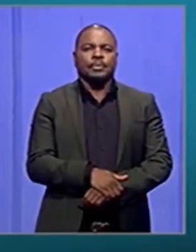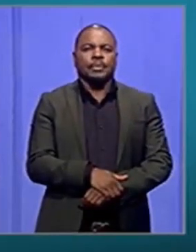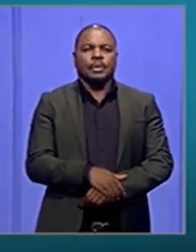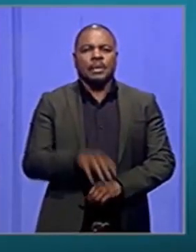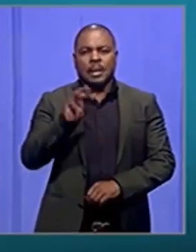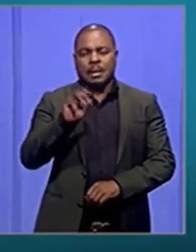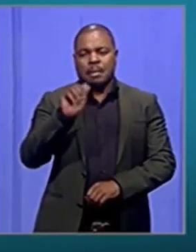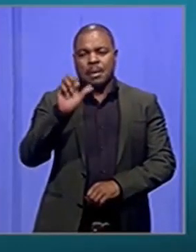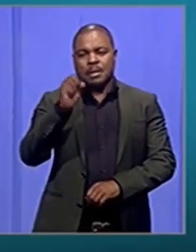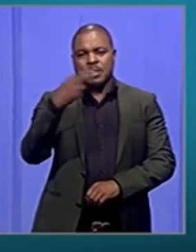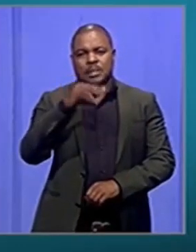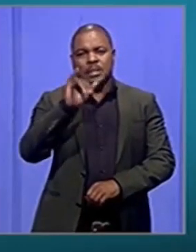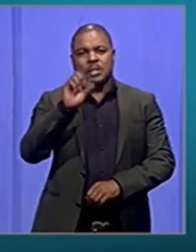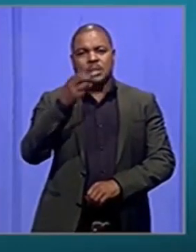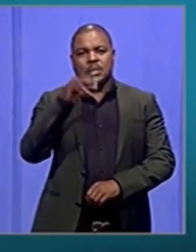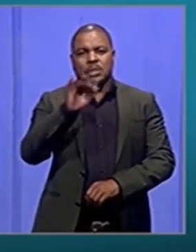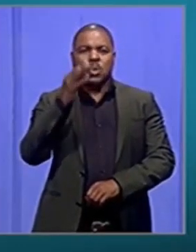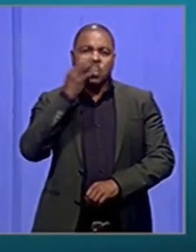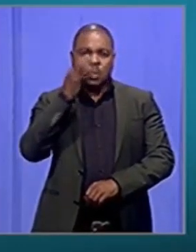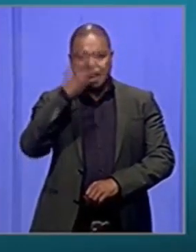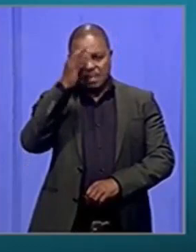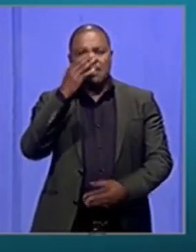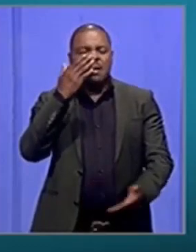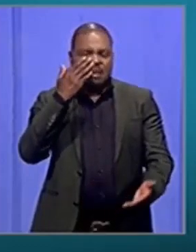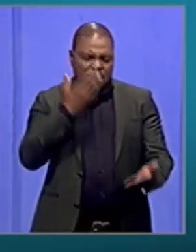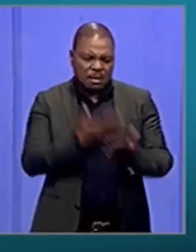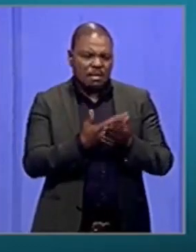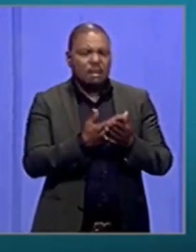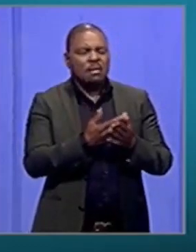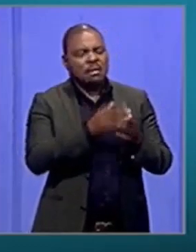Sophie Mashishi ene a re puso e ka fenya ntwa e